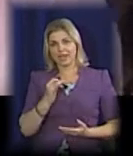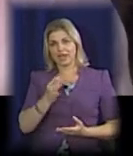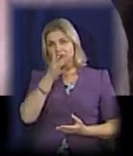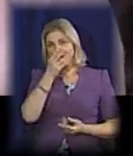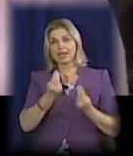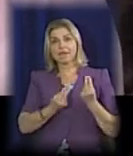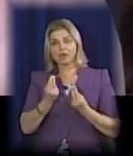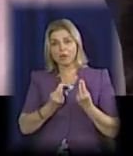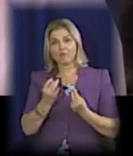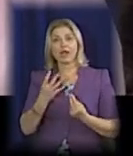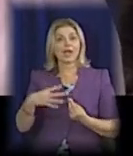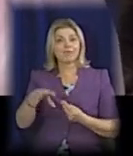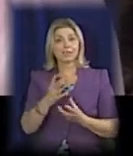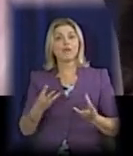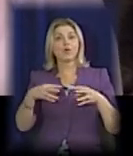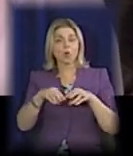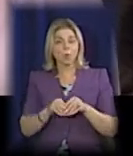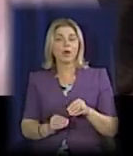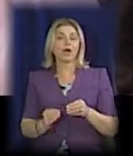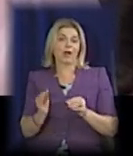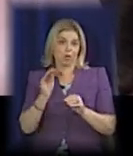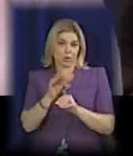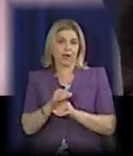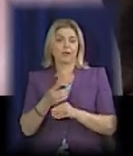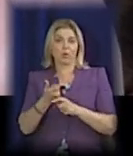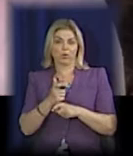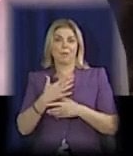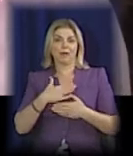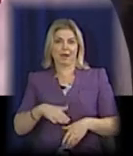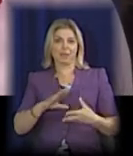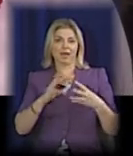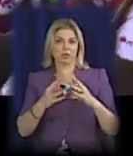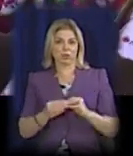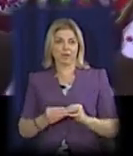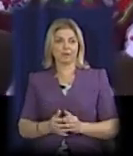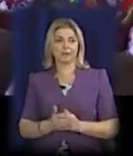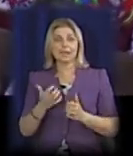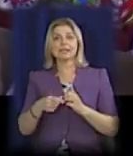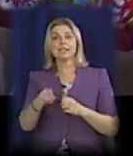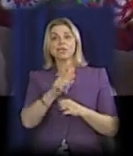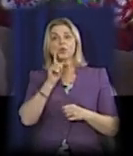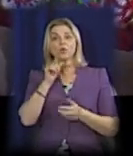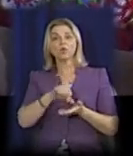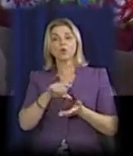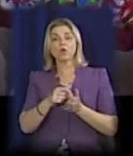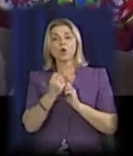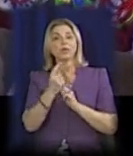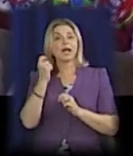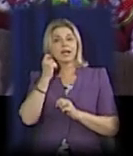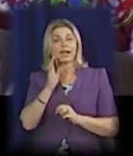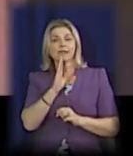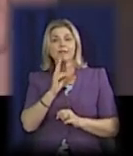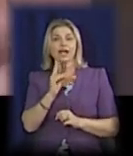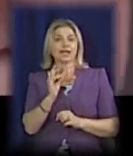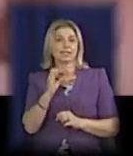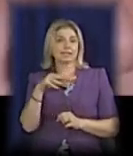все вкупі додало ось такий дуже приємний для нас результат. Серед юних учасників – 11-річна Христина